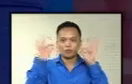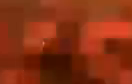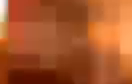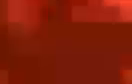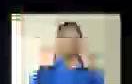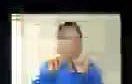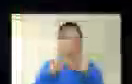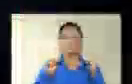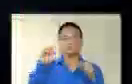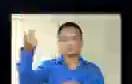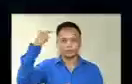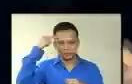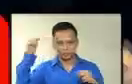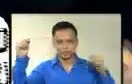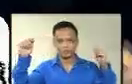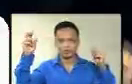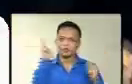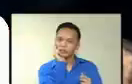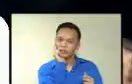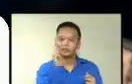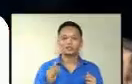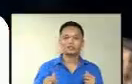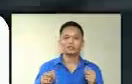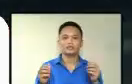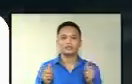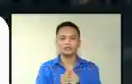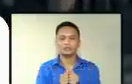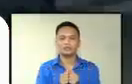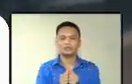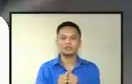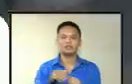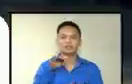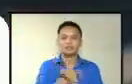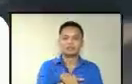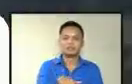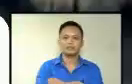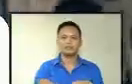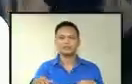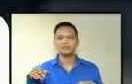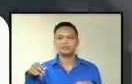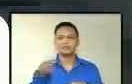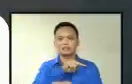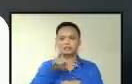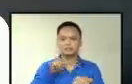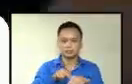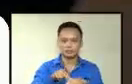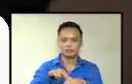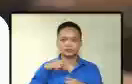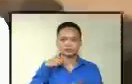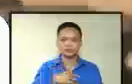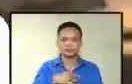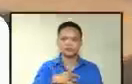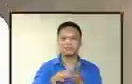Duterte. Kasama sa documentary short subject category ng Oscars ang The Night Crawlers ng National Geographic. Ipinakita rito ang